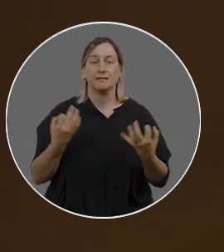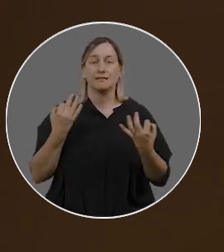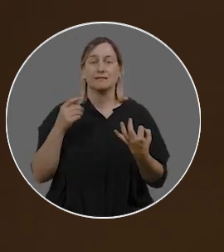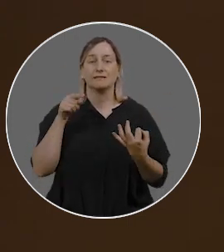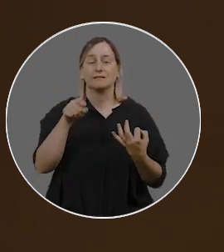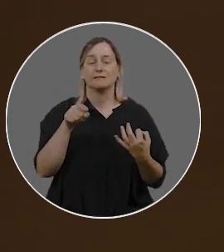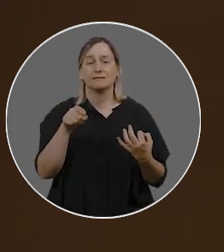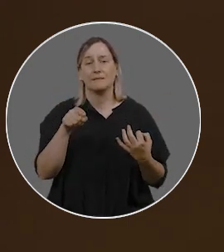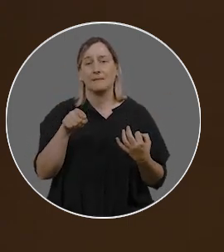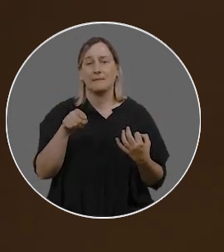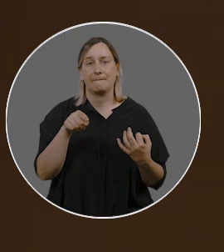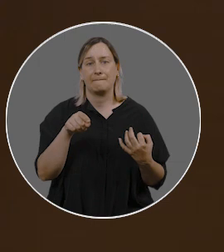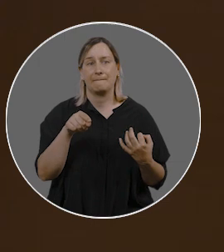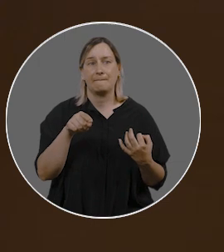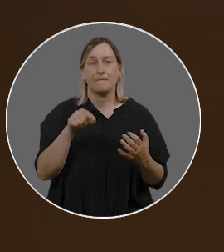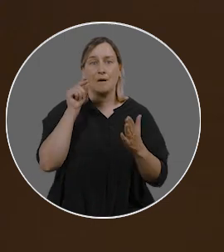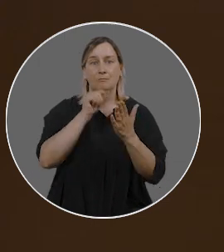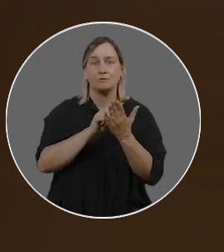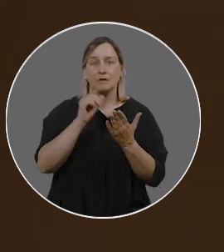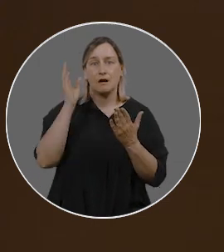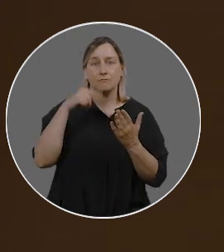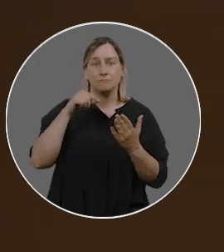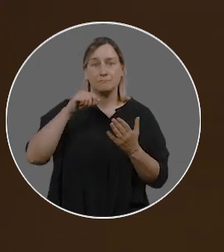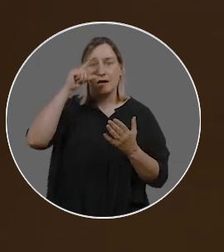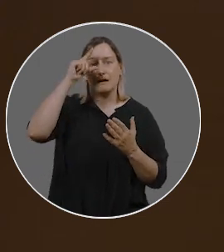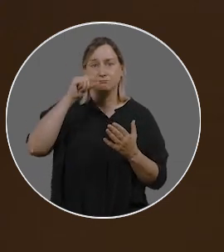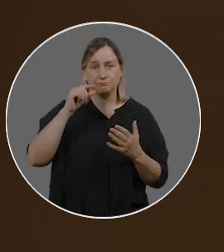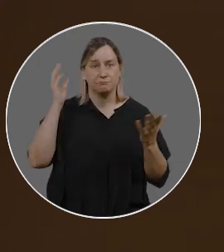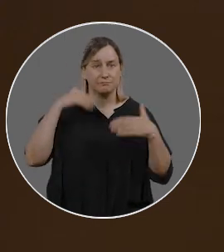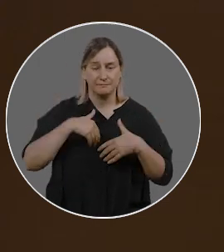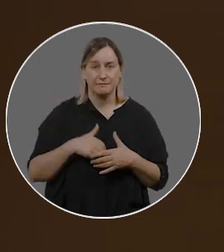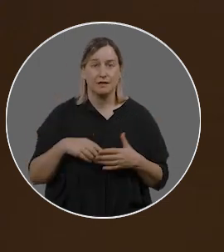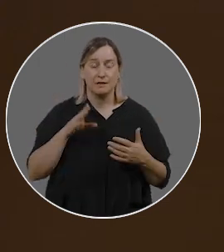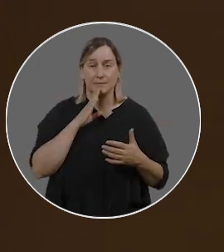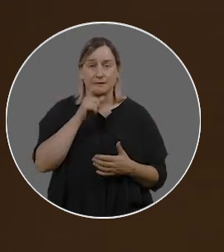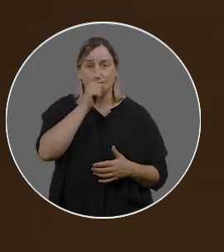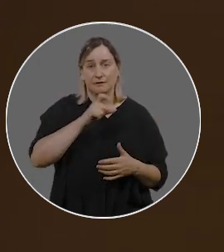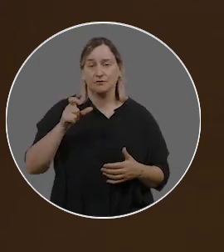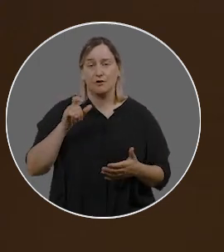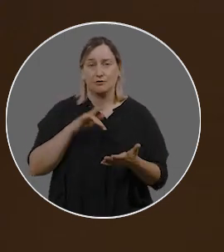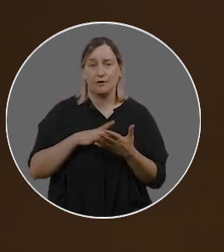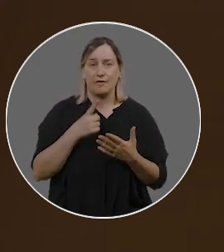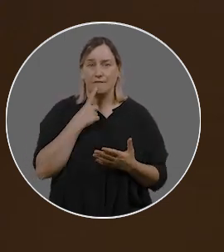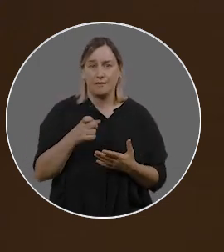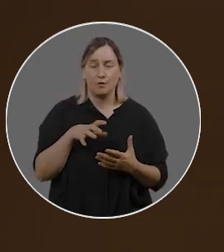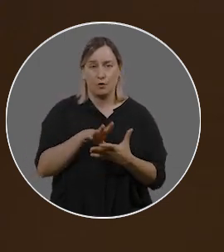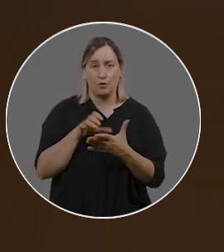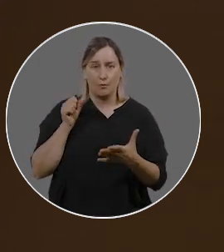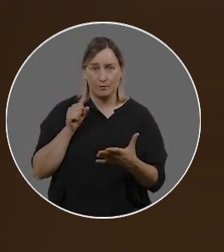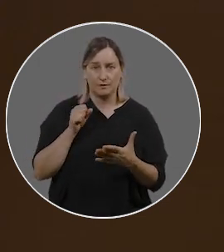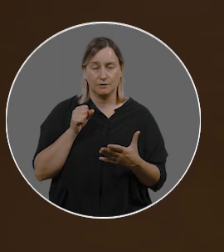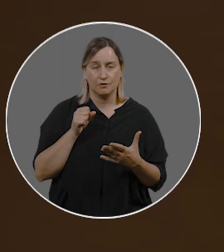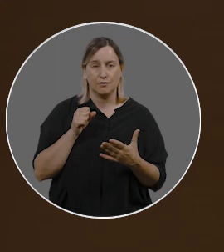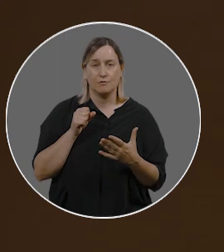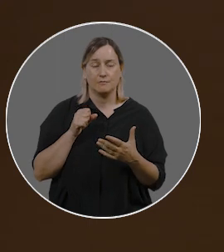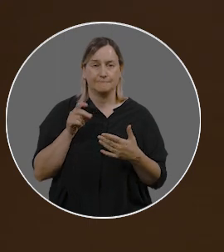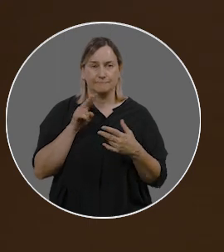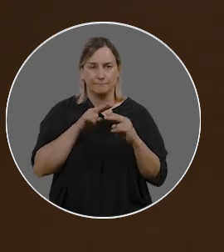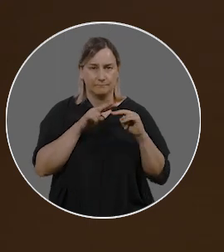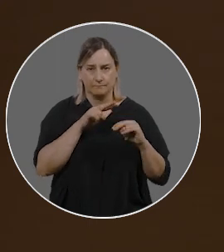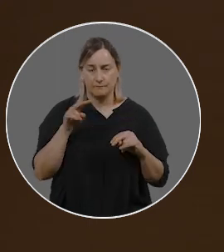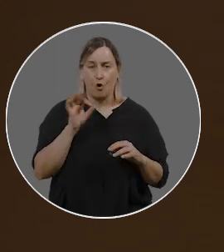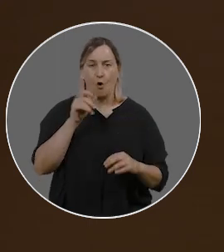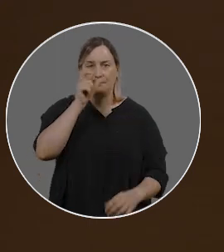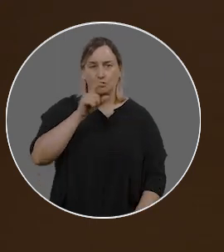que no hi ha punts i no hi ha majúscules, i això les persones que tenen dificultat de comprensió textual, com les